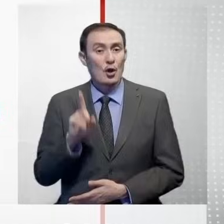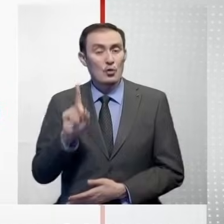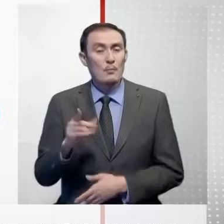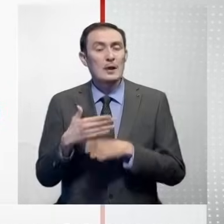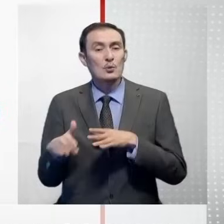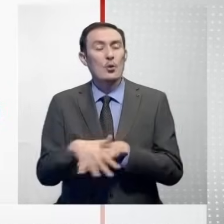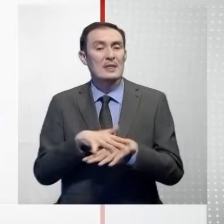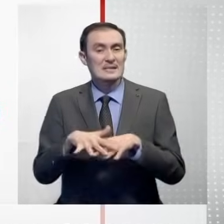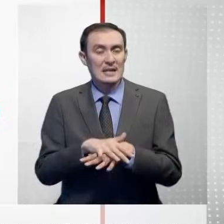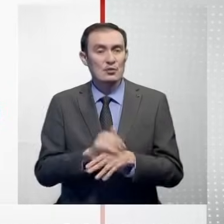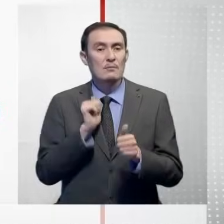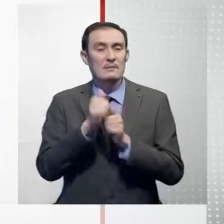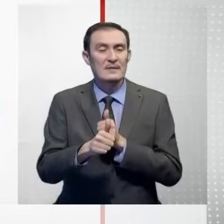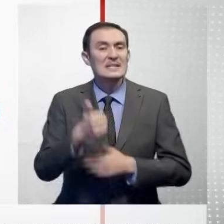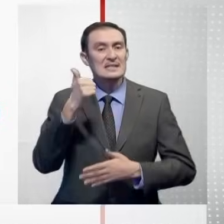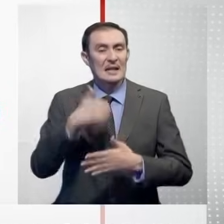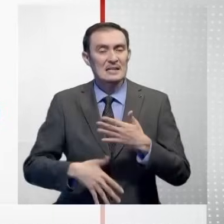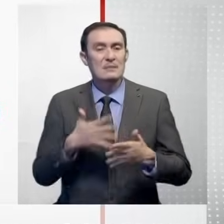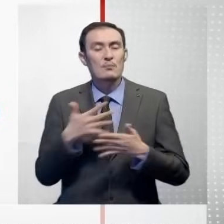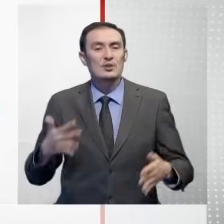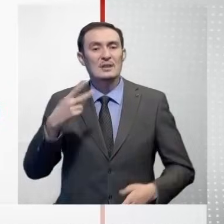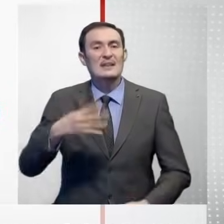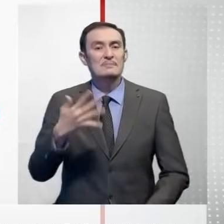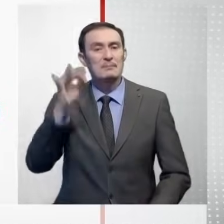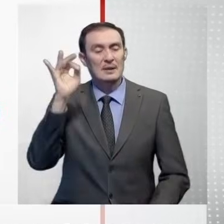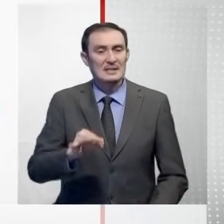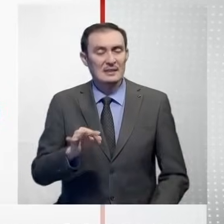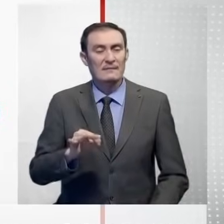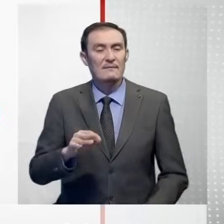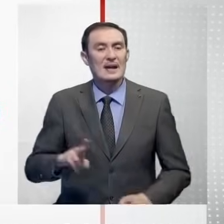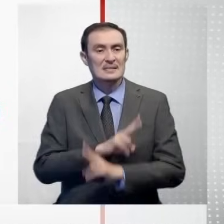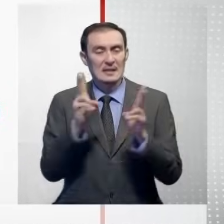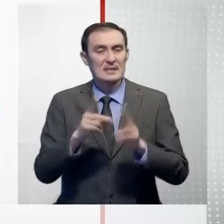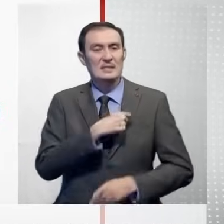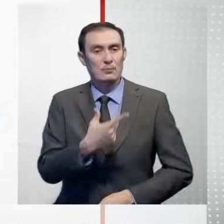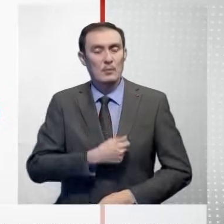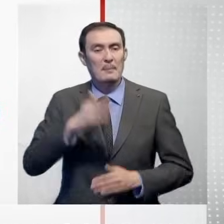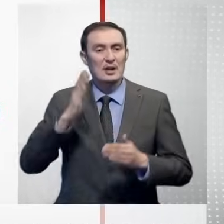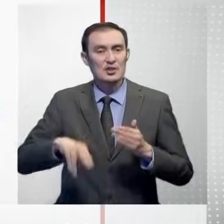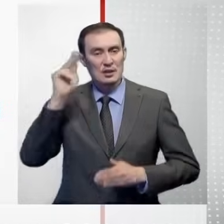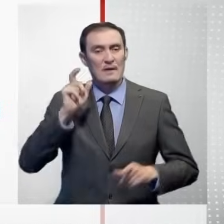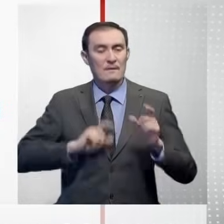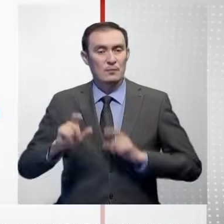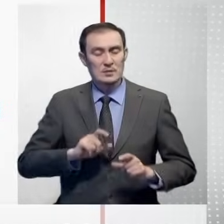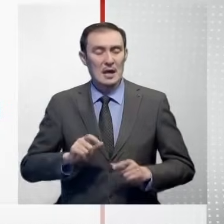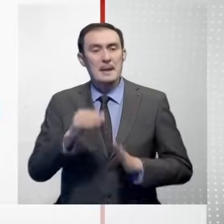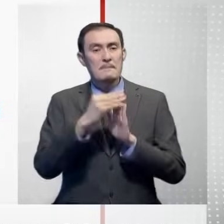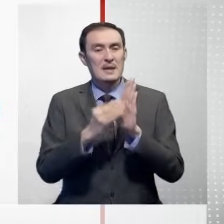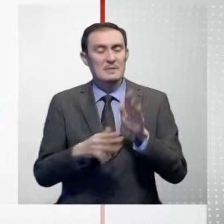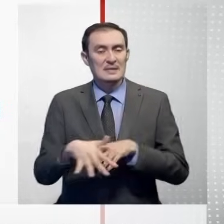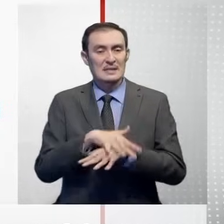доле населения лидирует столица – больше четверти астанчан с дипломами об окончании вуза. Результаты переписи